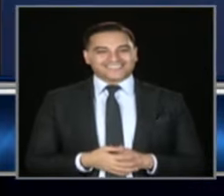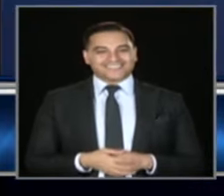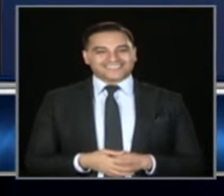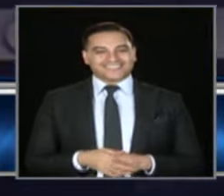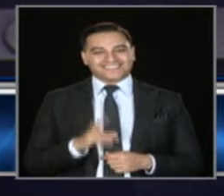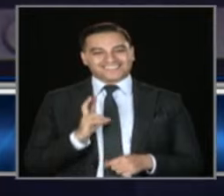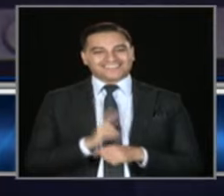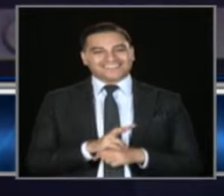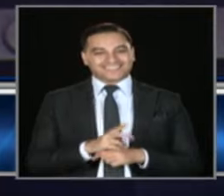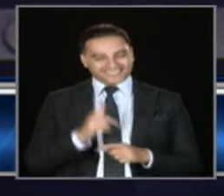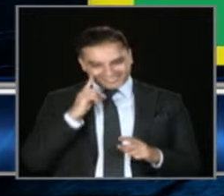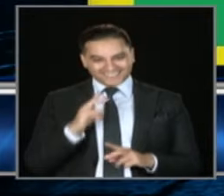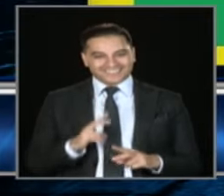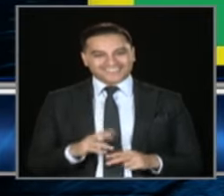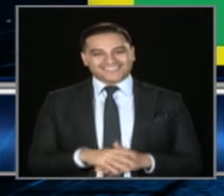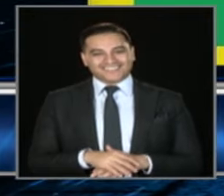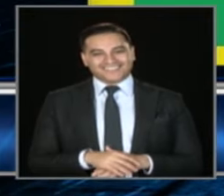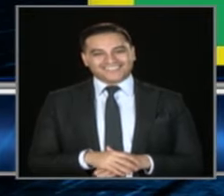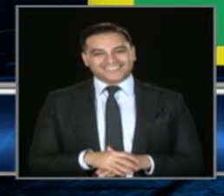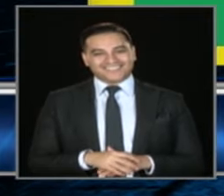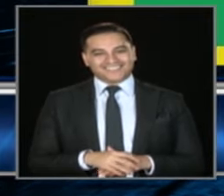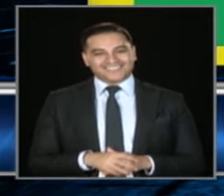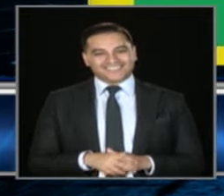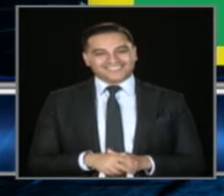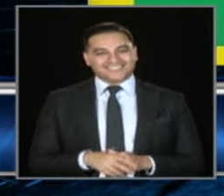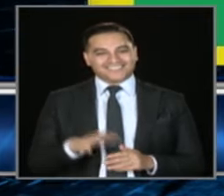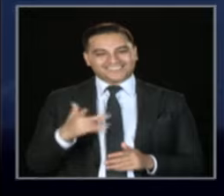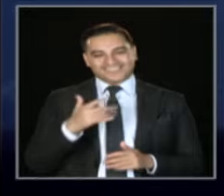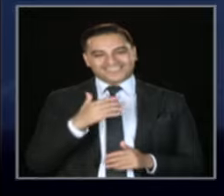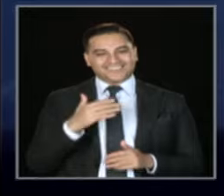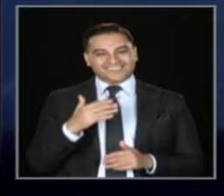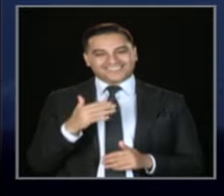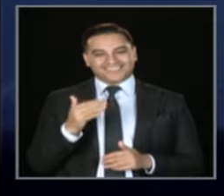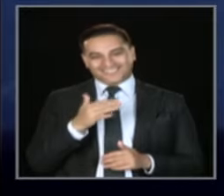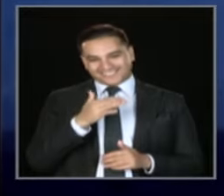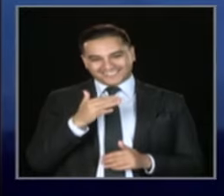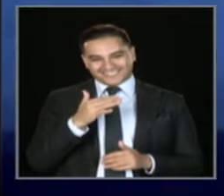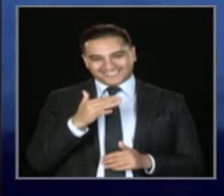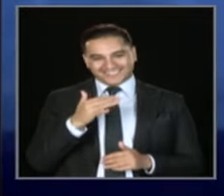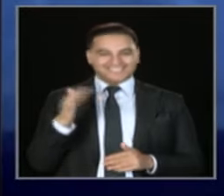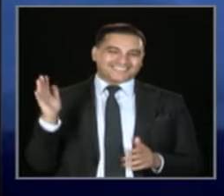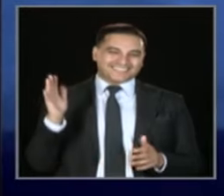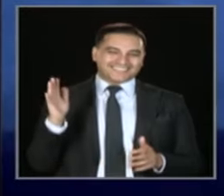ضحكت عليك وخضيتك. فين بقى؟ فين الزغروطة؟